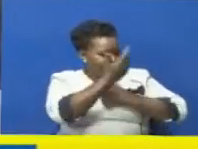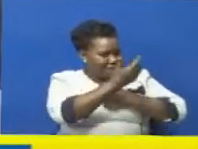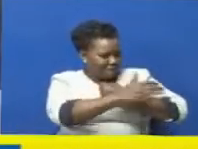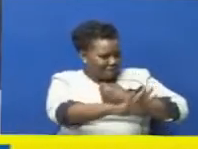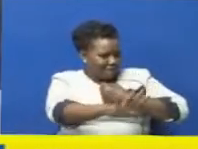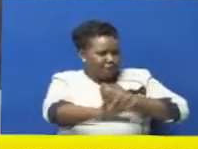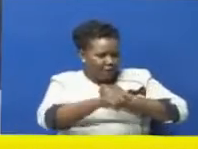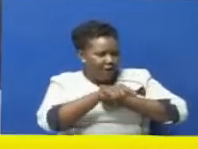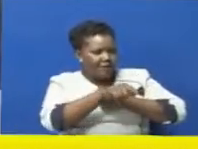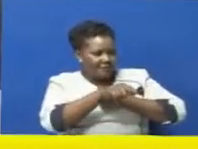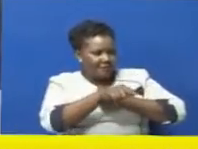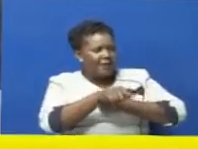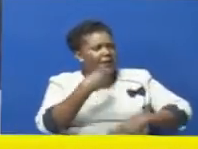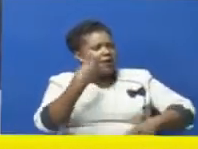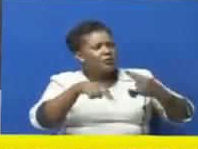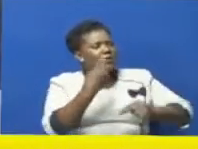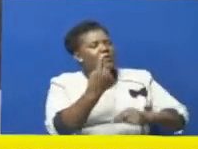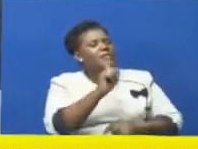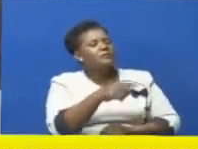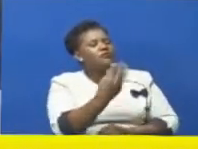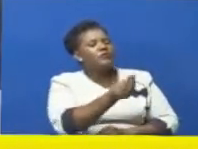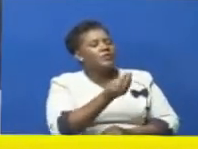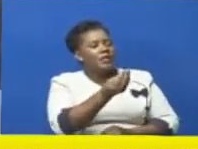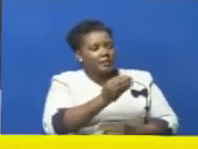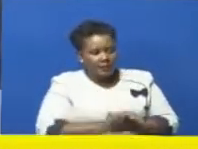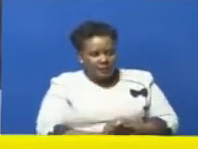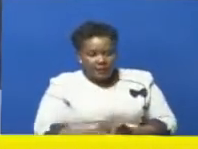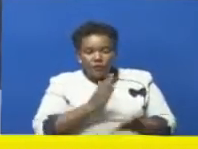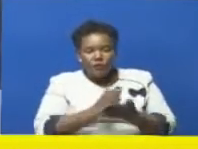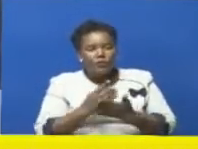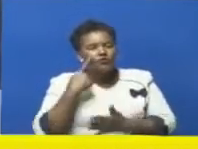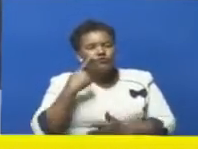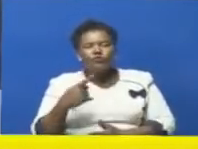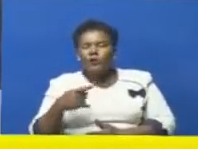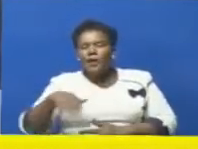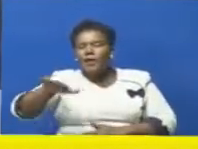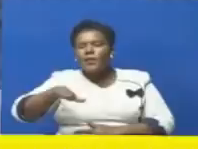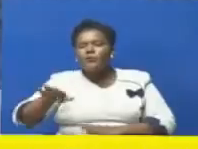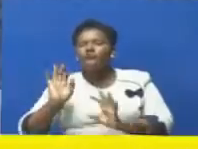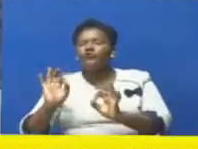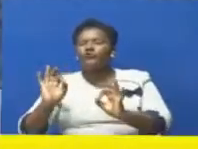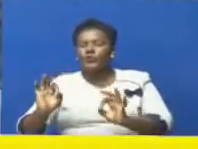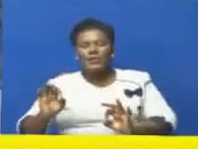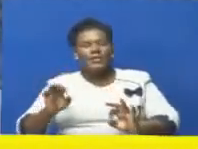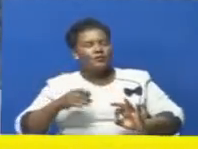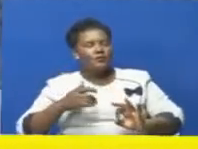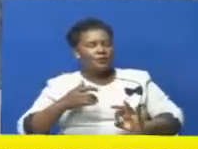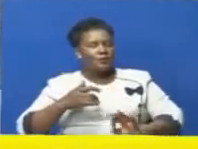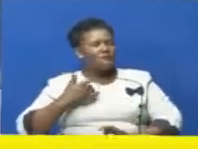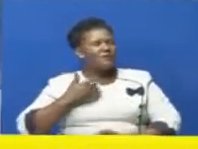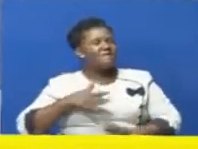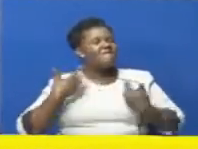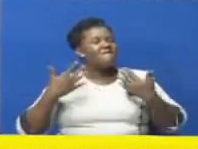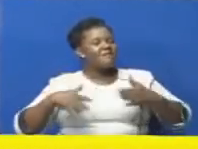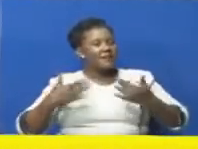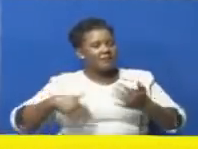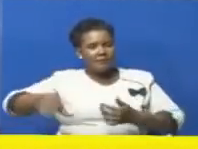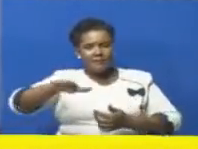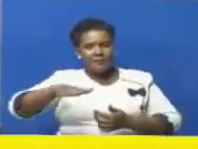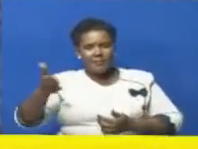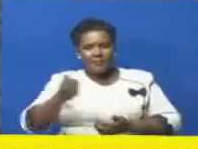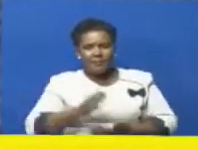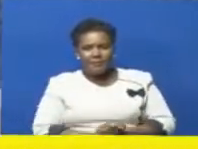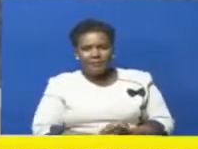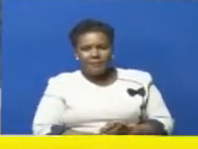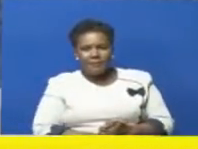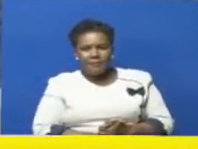few hotels. It's a very beautiful place. I've enjoyed it. You don't think you can find a place like